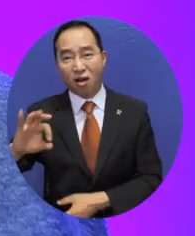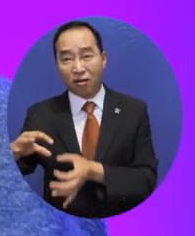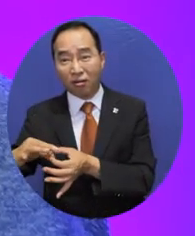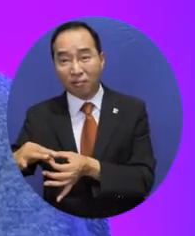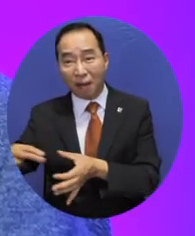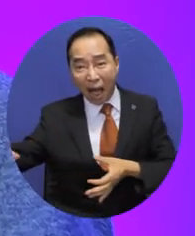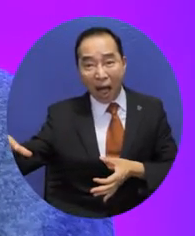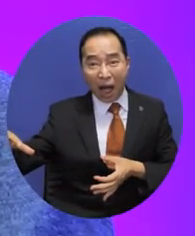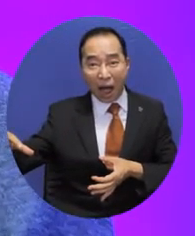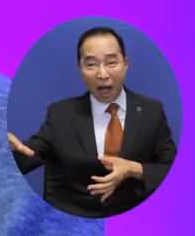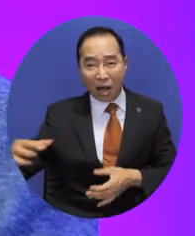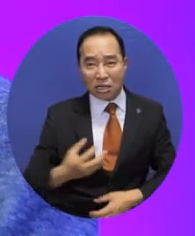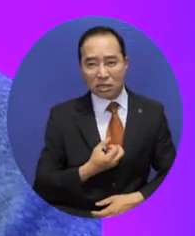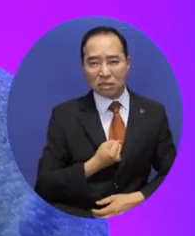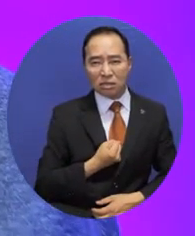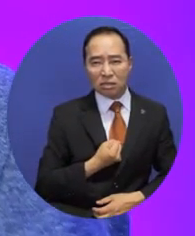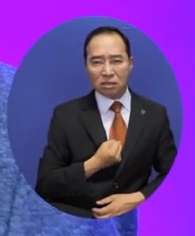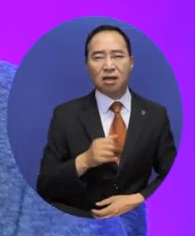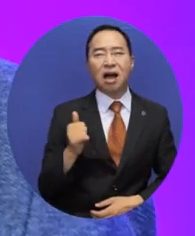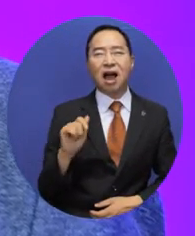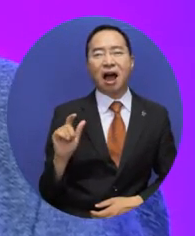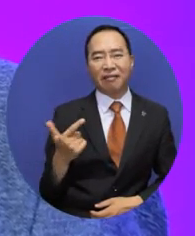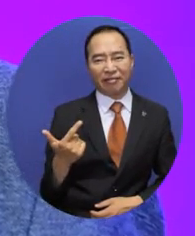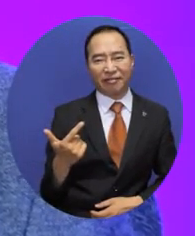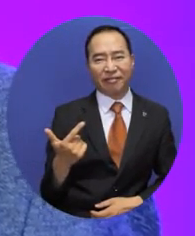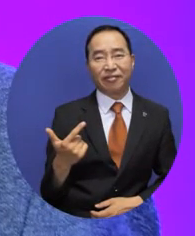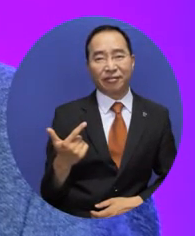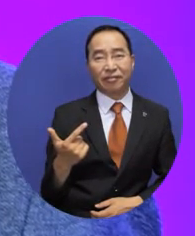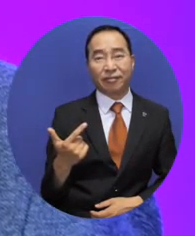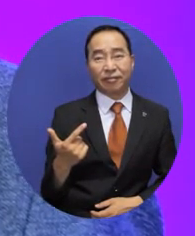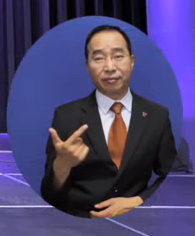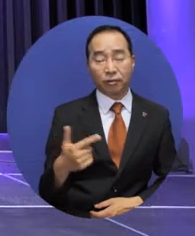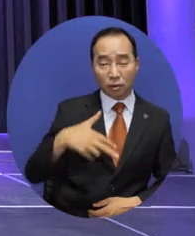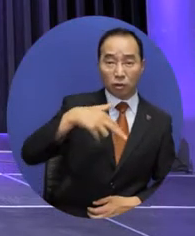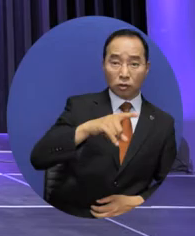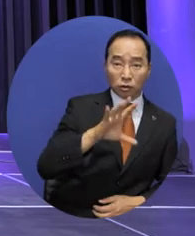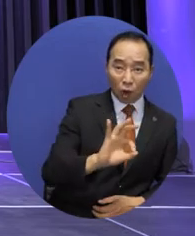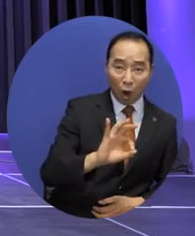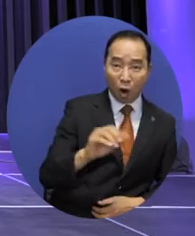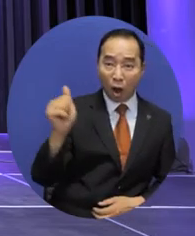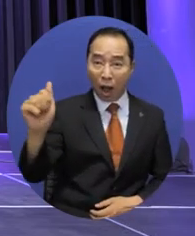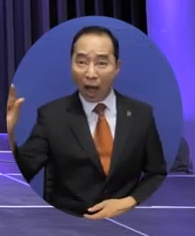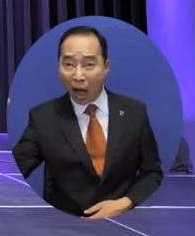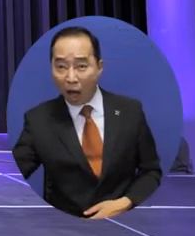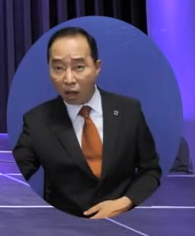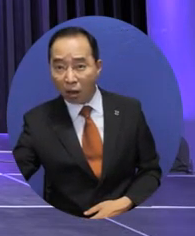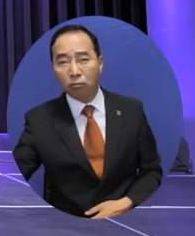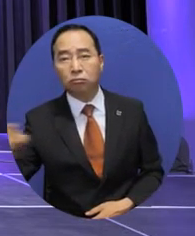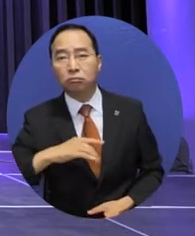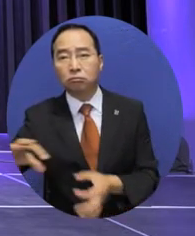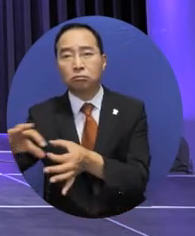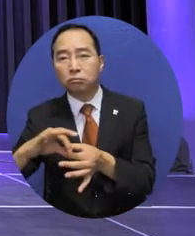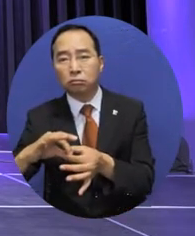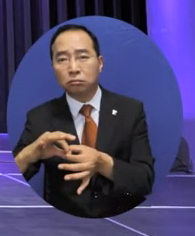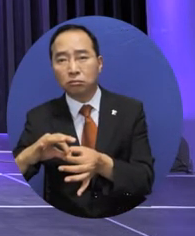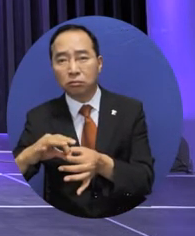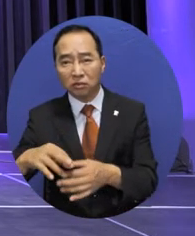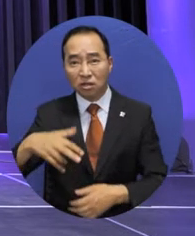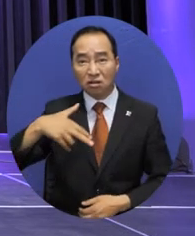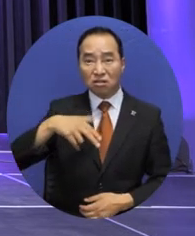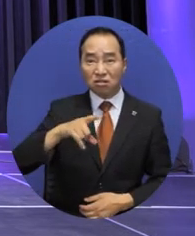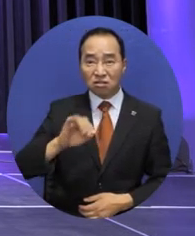여기서 중요한 것은 정과 한이 대대의 관계라는 것입니다. 정이 깊어서 한이 더 깊고 한이 더